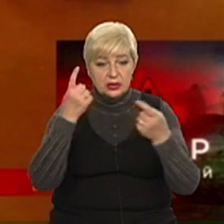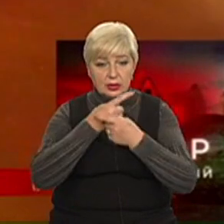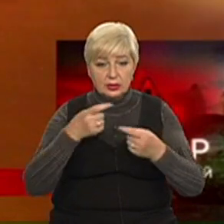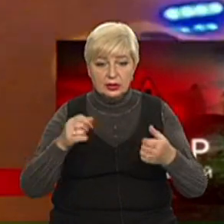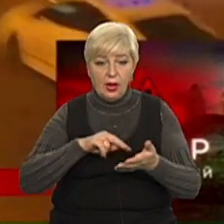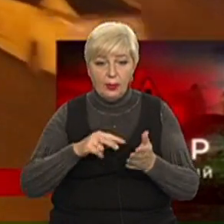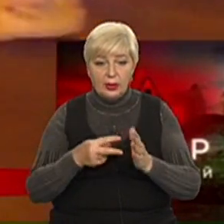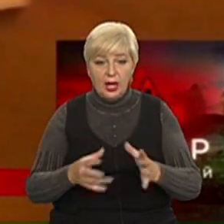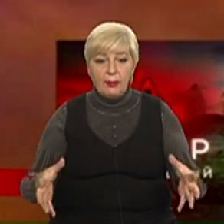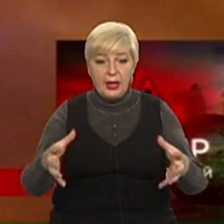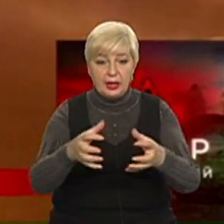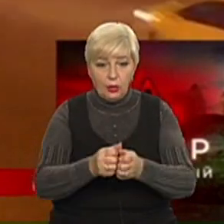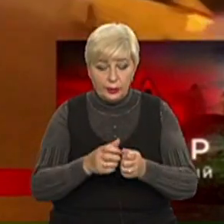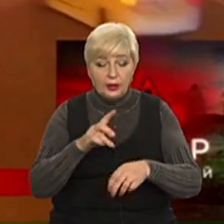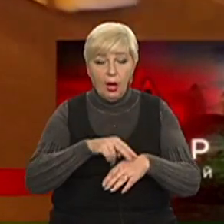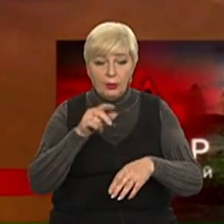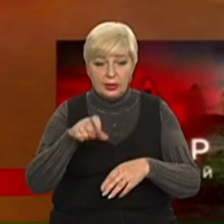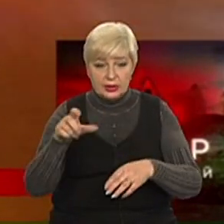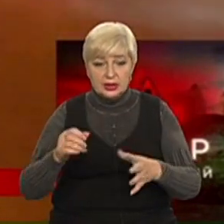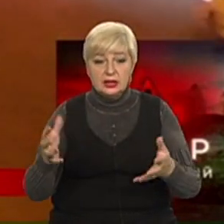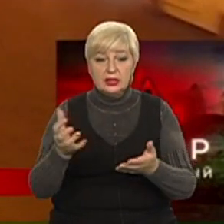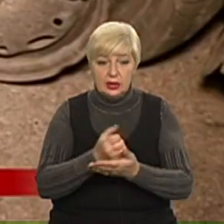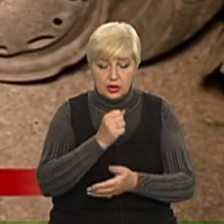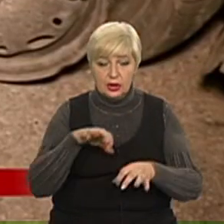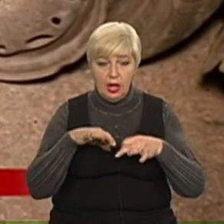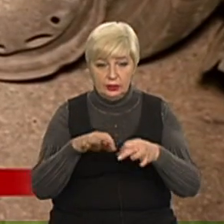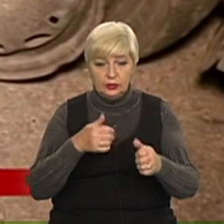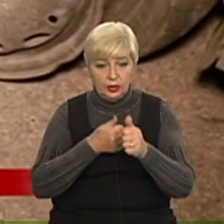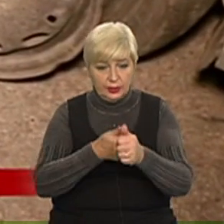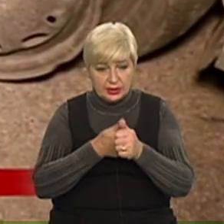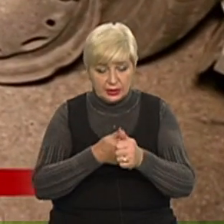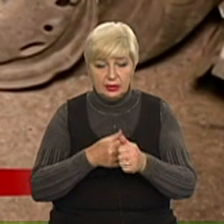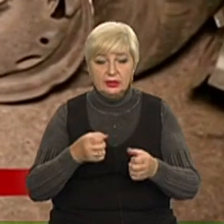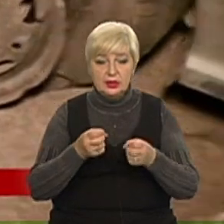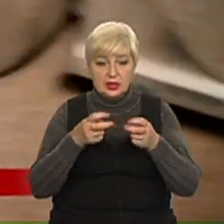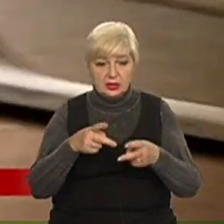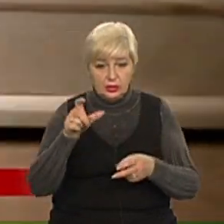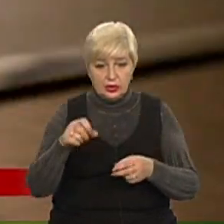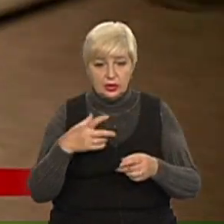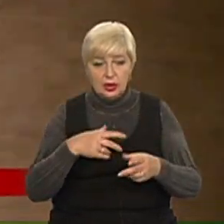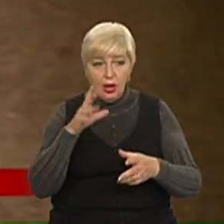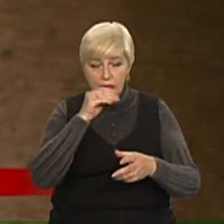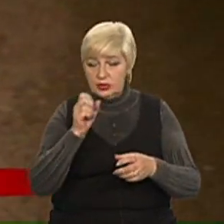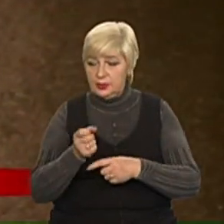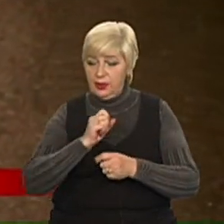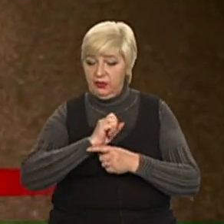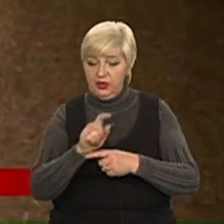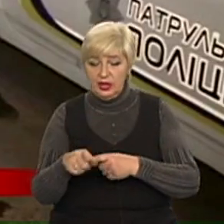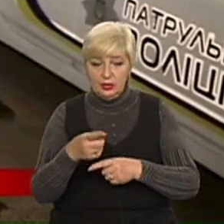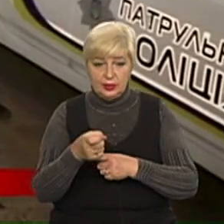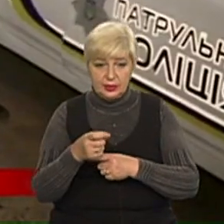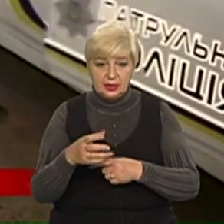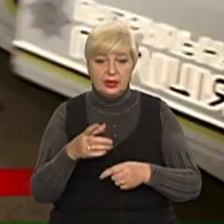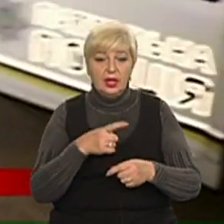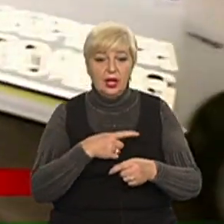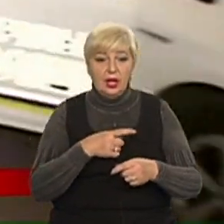оголосили план перехоплення. Поліцейські розшукали авто і переслідували злочинця. Той встиг викинути з машини пістолет, щоб зупинити